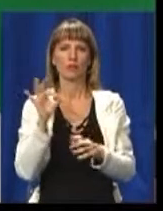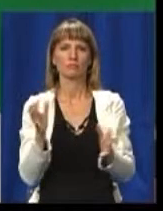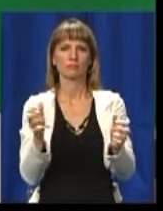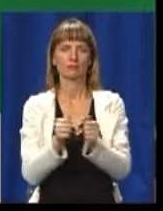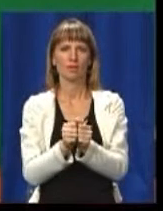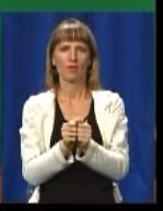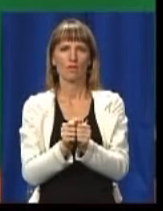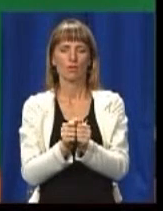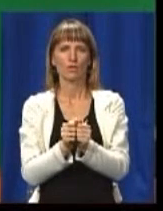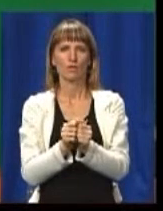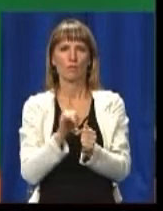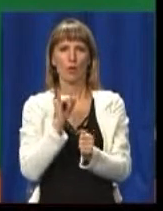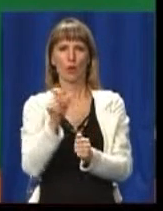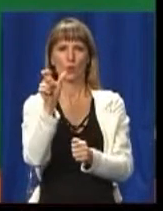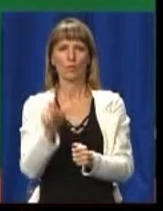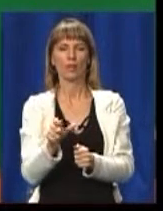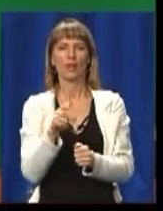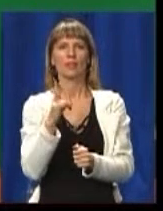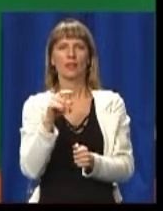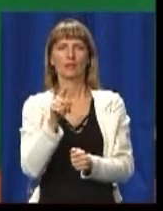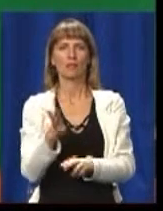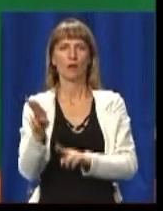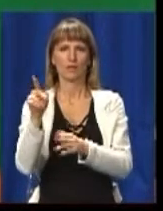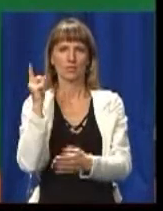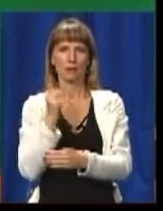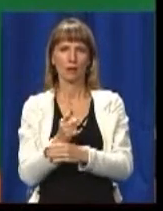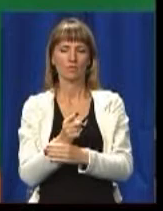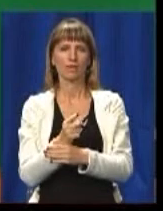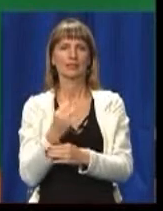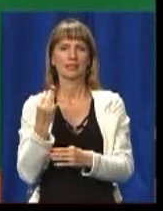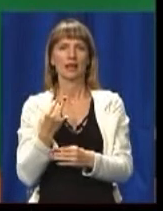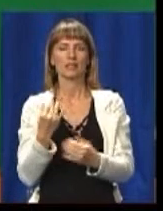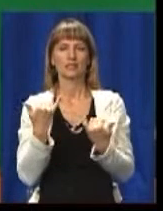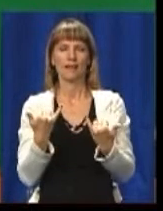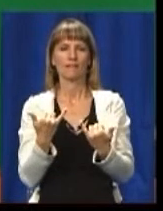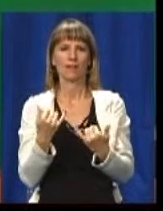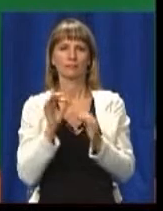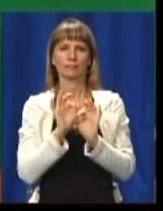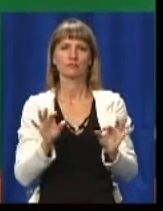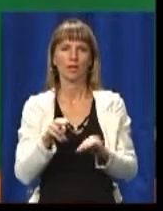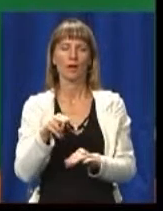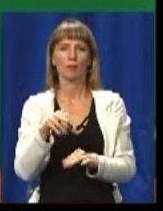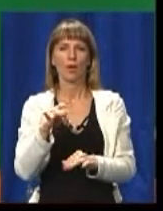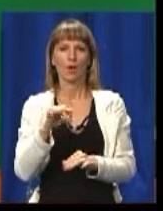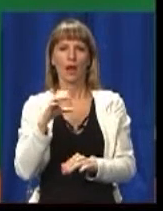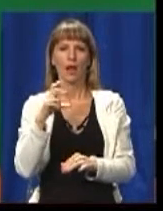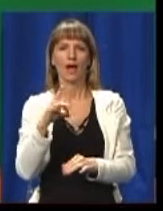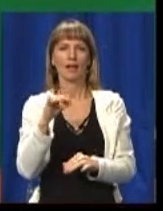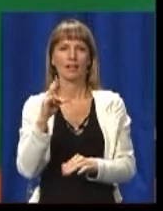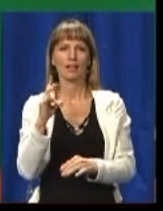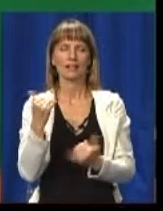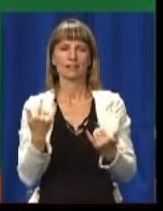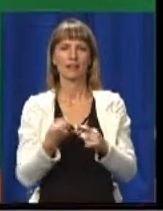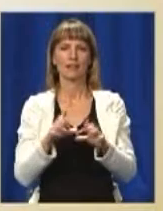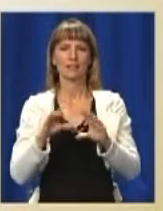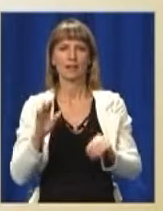здобиччю браконьєрів, хоч на неї полювати заборонено. Ось такі цікавинки сьогодні вам розповідаємо про елька на сьогодні. Це все.